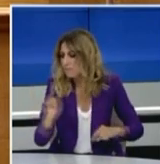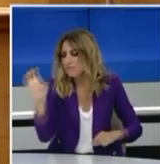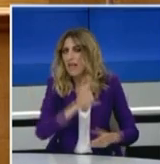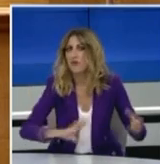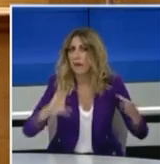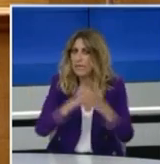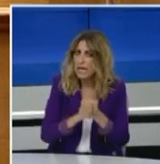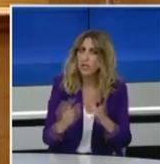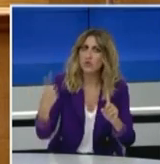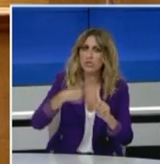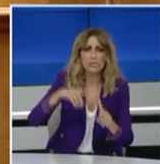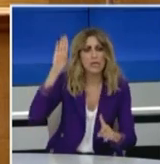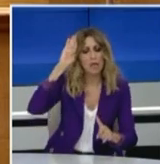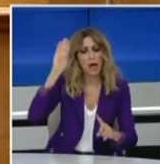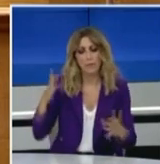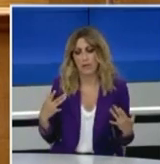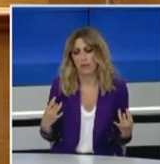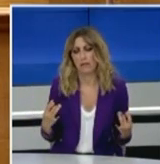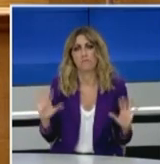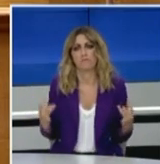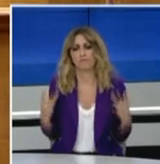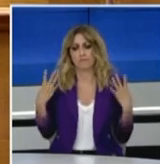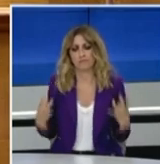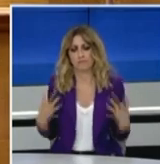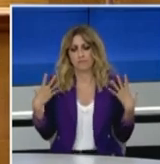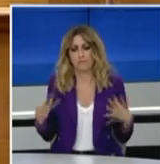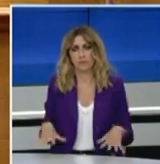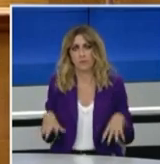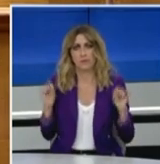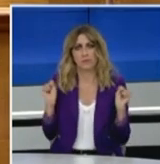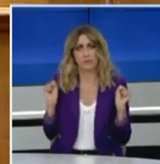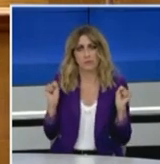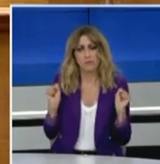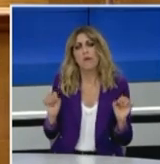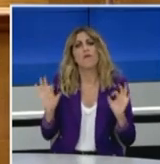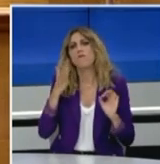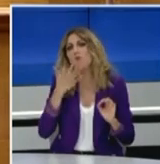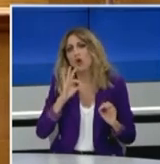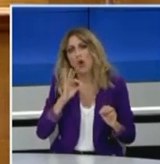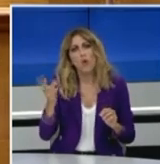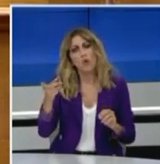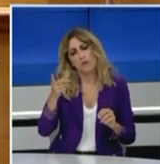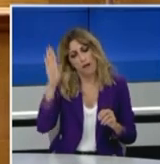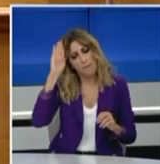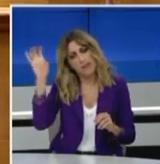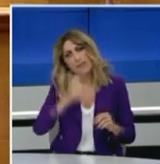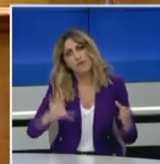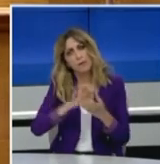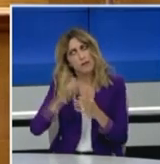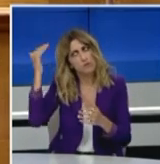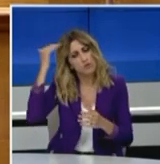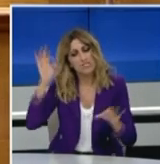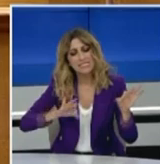τα σχήραστον μπροστά στη στάση της τουρκικής κυβέρνησης, προωθώντας φυσικά δικά τους σχέδια σε βάρος των